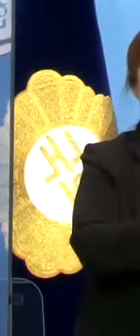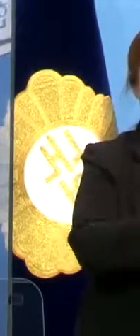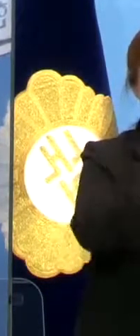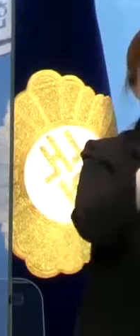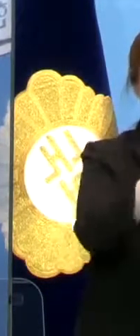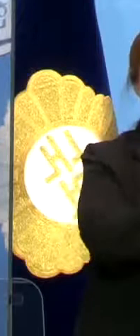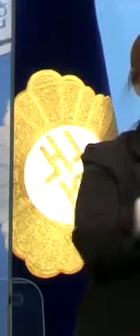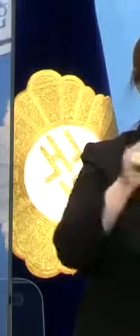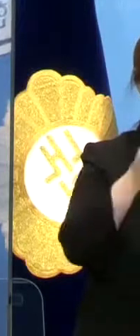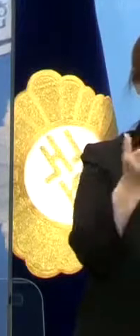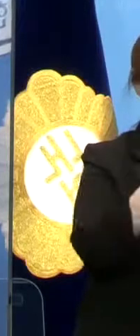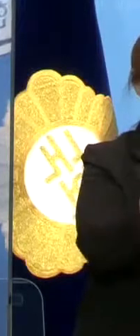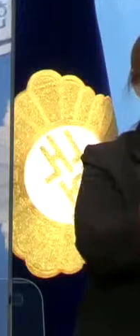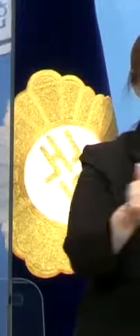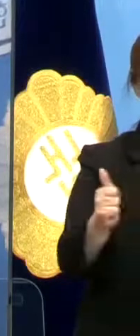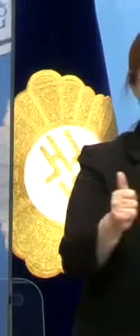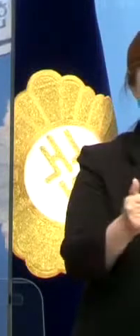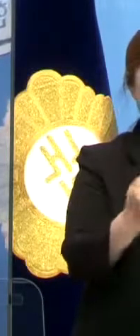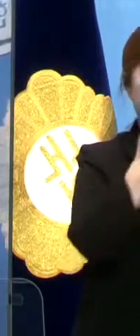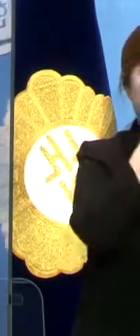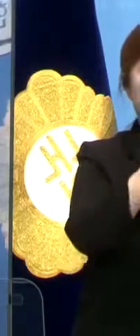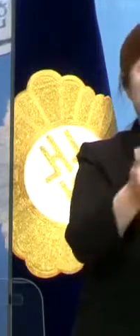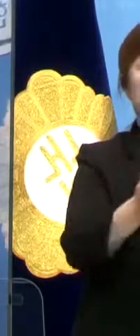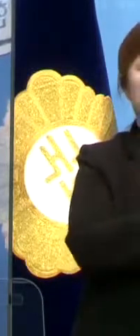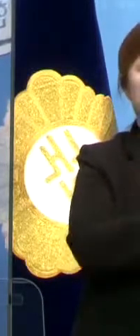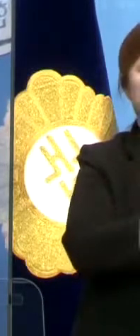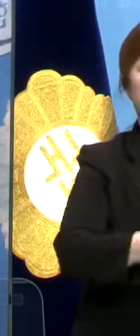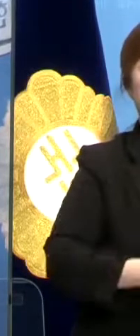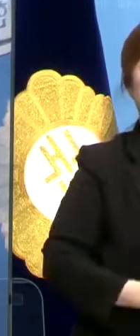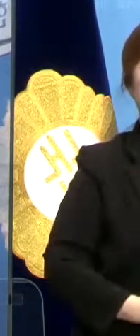택배 노동자가 목숨을 잃었습니다